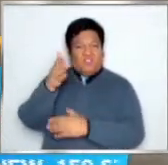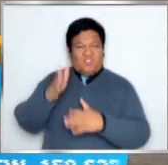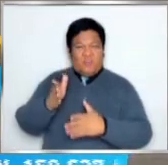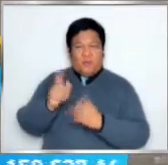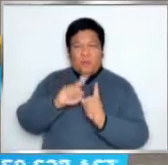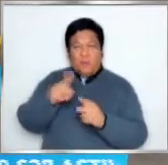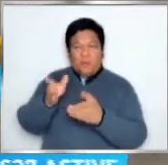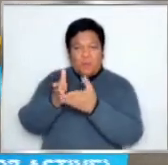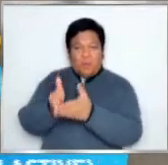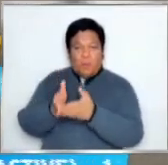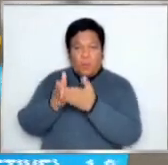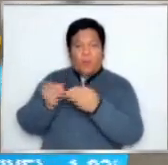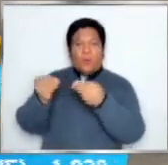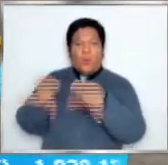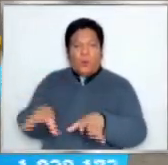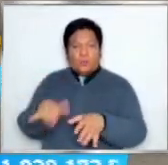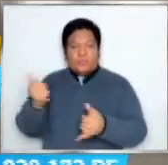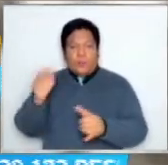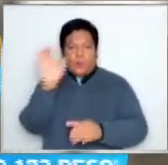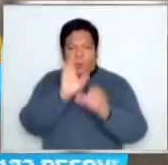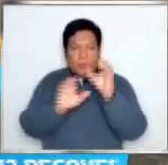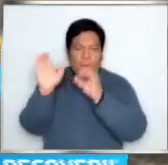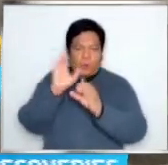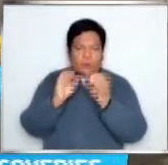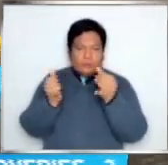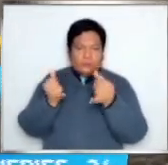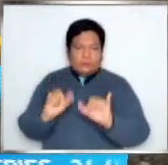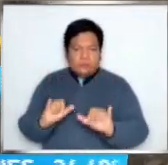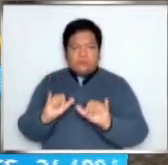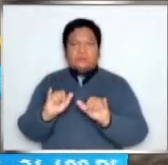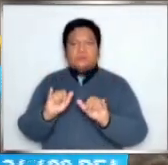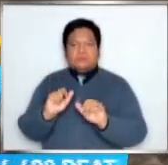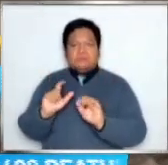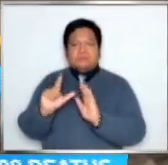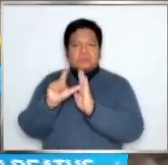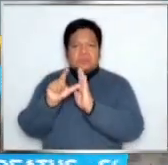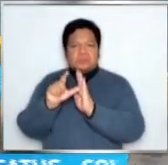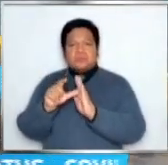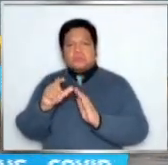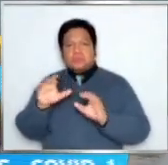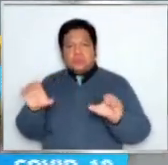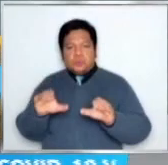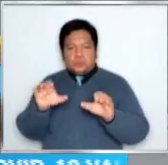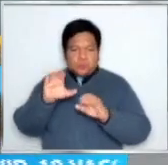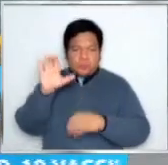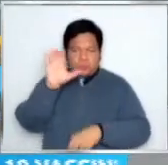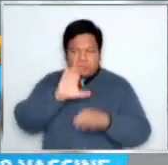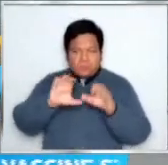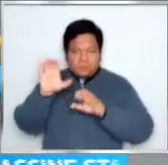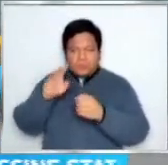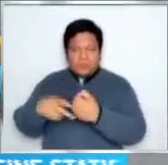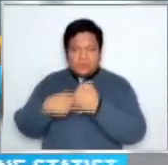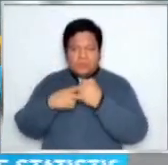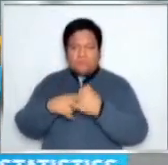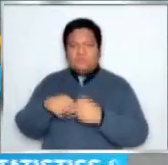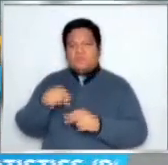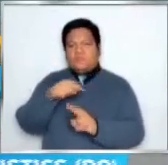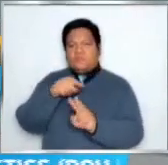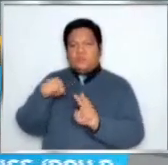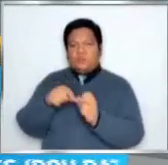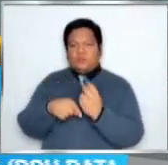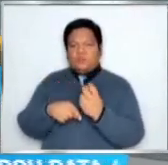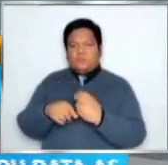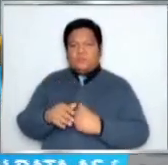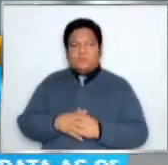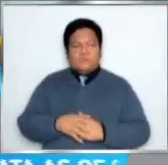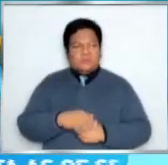na nawawala nga, ay saka pa lang sila magkasagawa ng search and rescue operation dito sa mga sinasabing nawawala. Paumanhin, Hiner, medyo napuputol yung